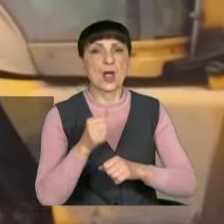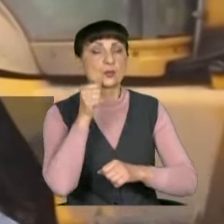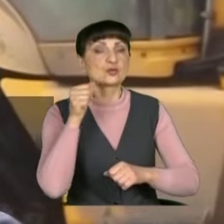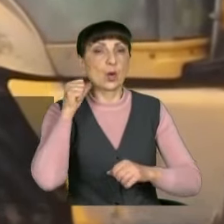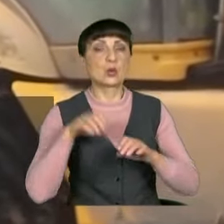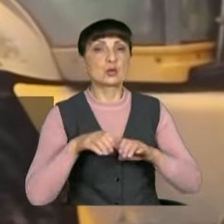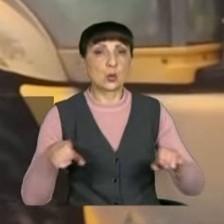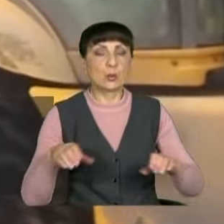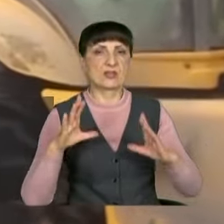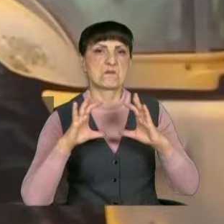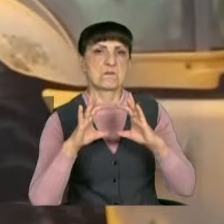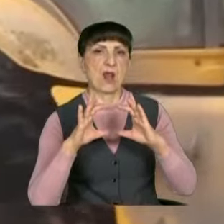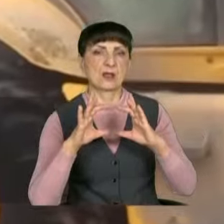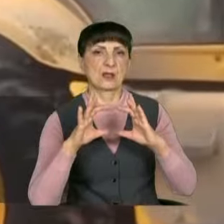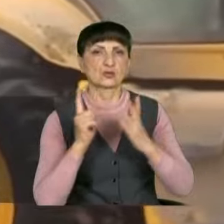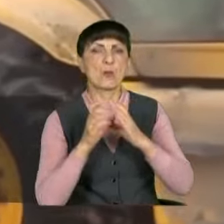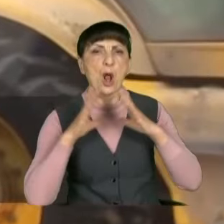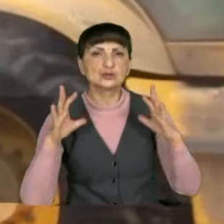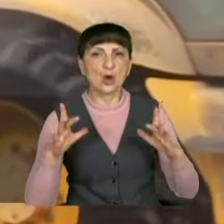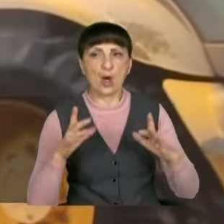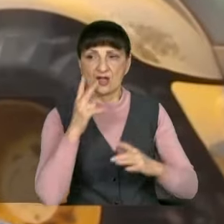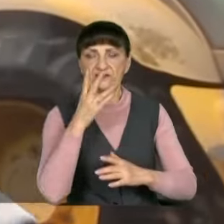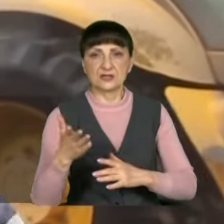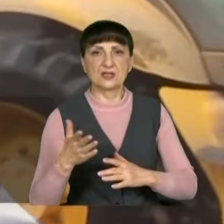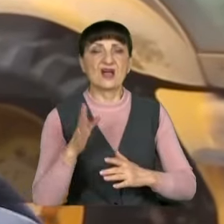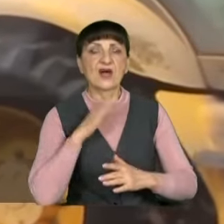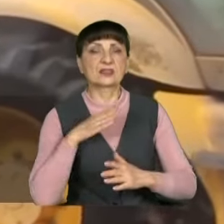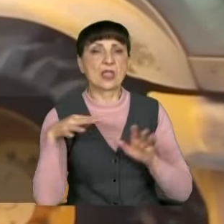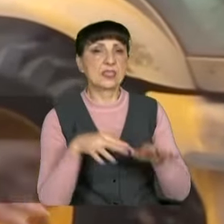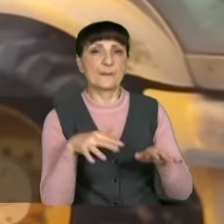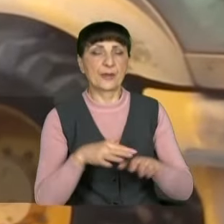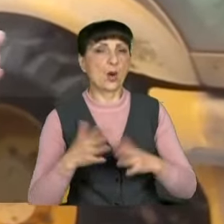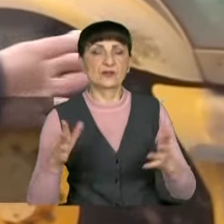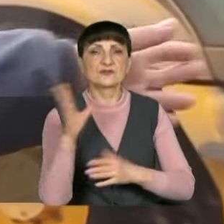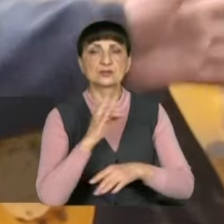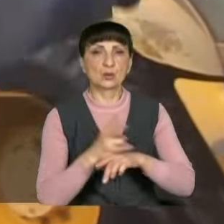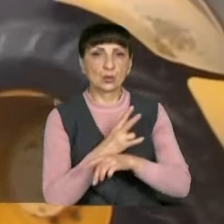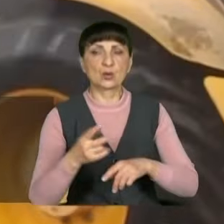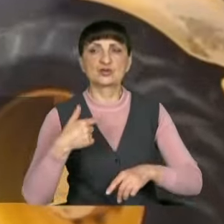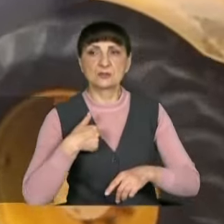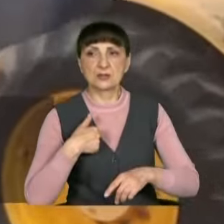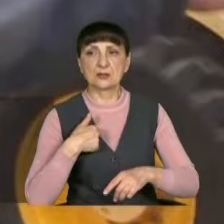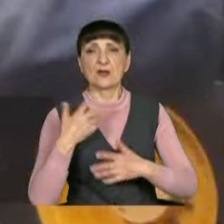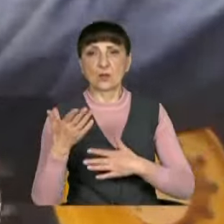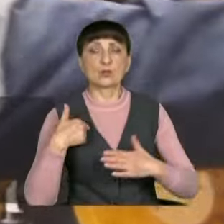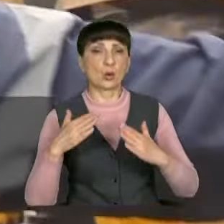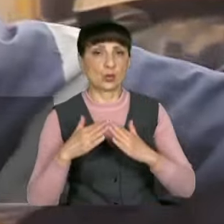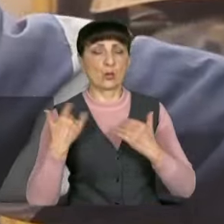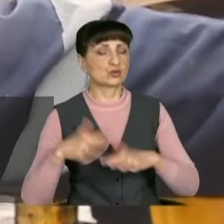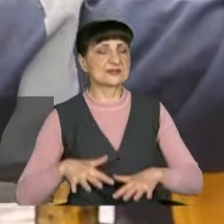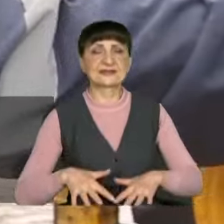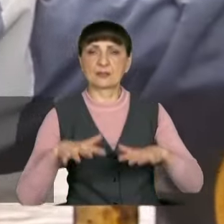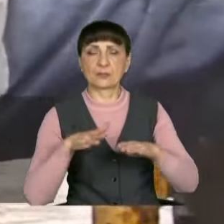они маленький диаметр, забили щебенью, видите даже, вода не проходила, всю ночь мы ходим. Вот мой дом, он затопило